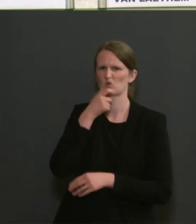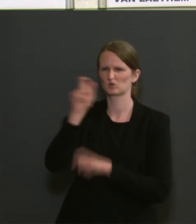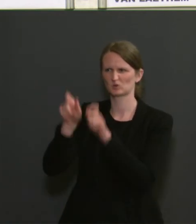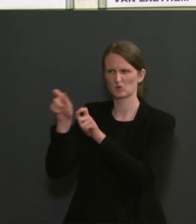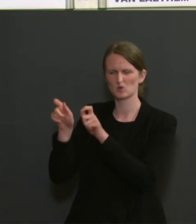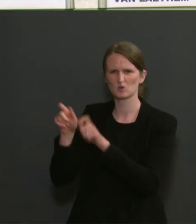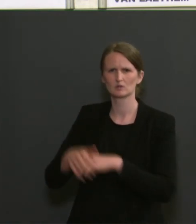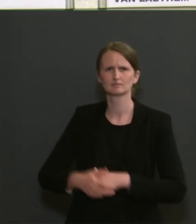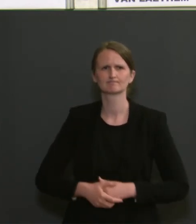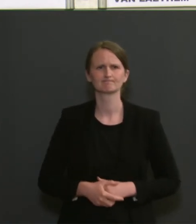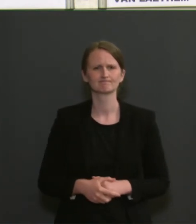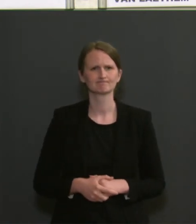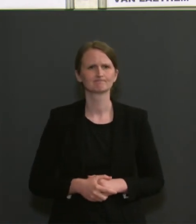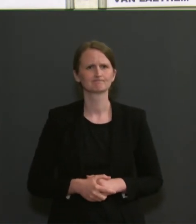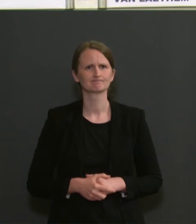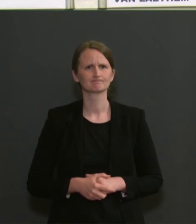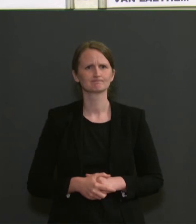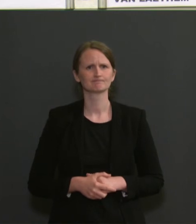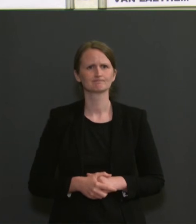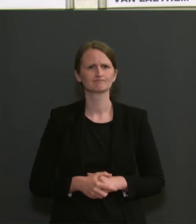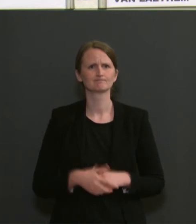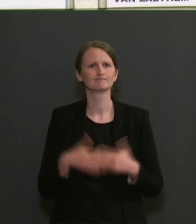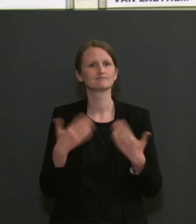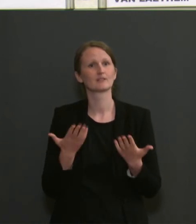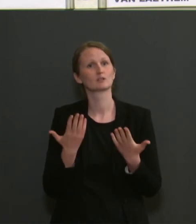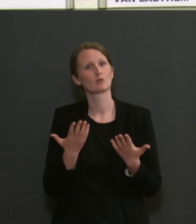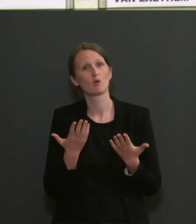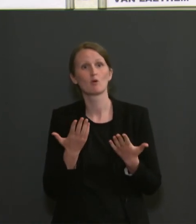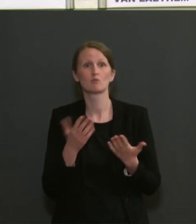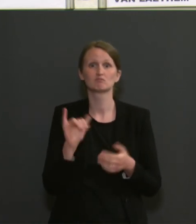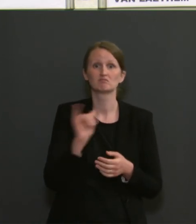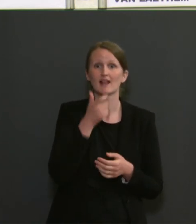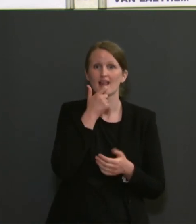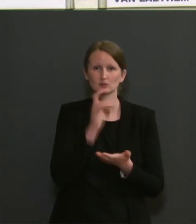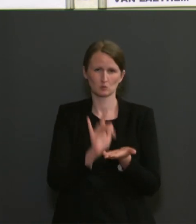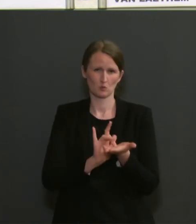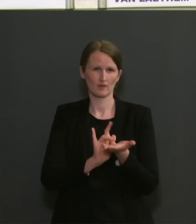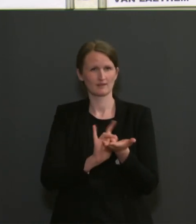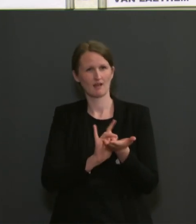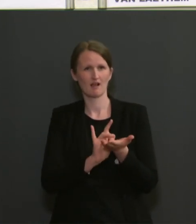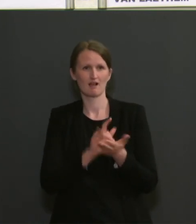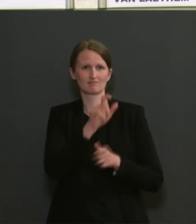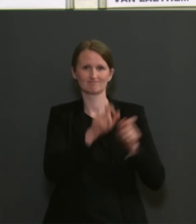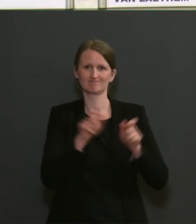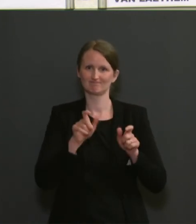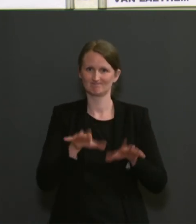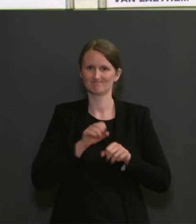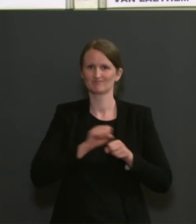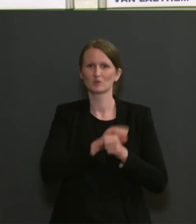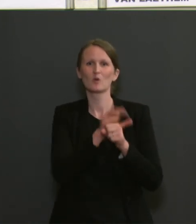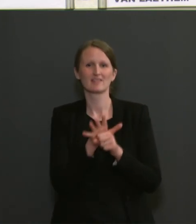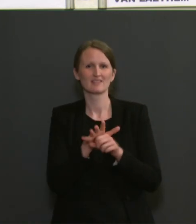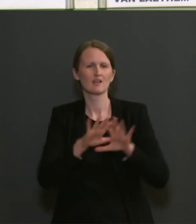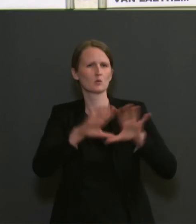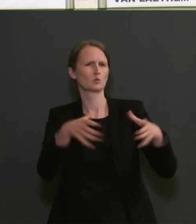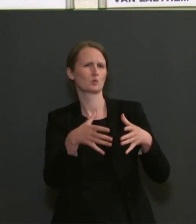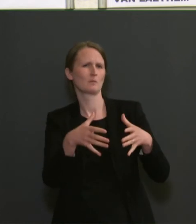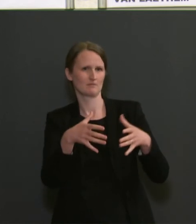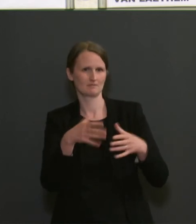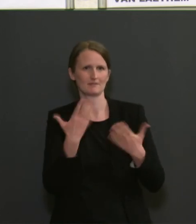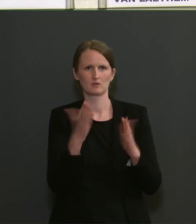L'âge moyen des patients atteints continue à avancer et il est actuellement de plus de 45